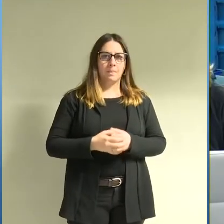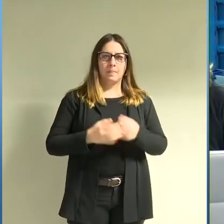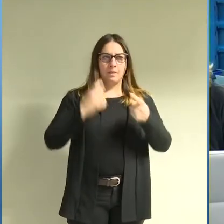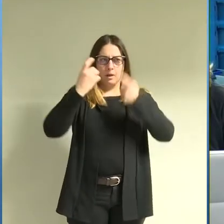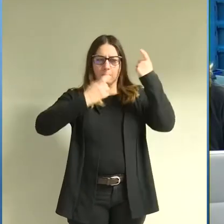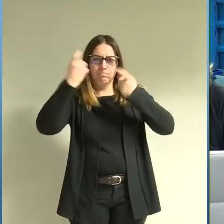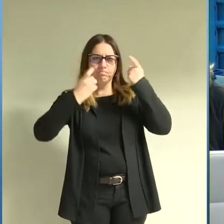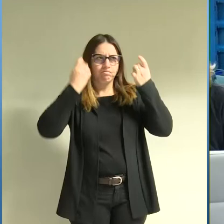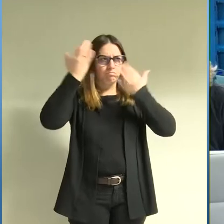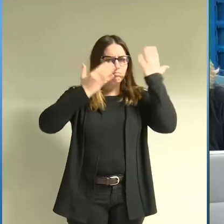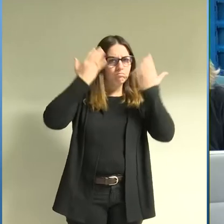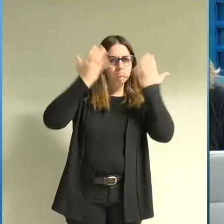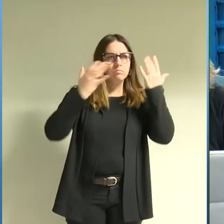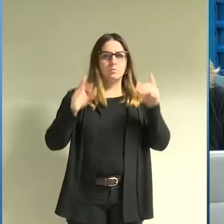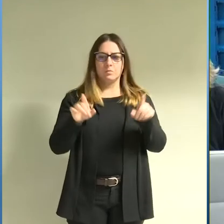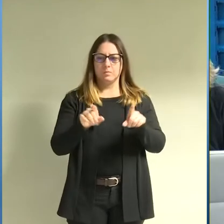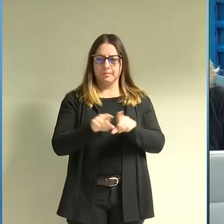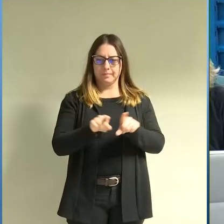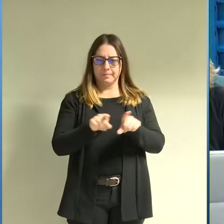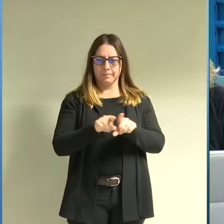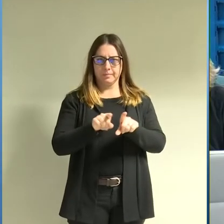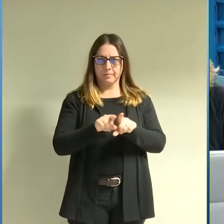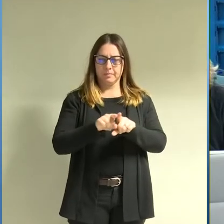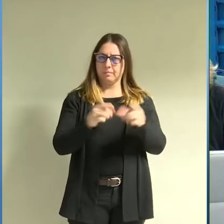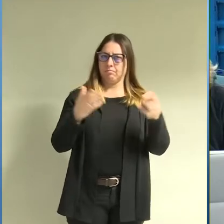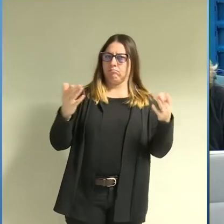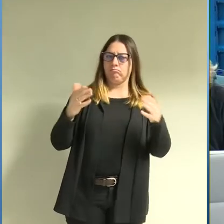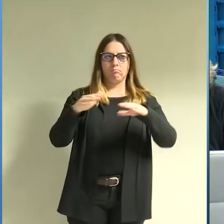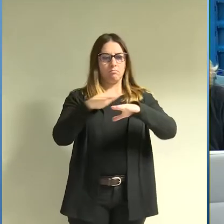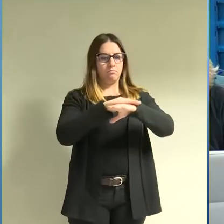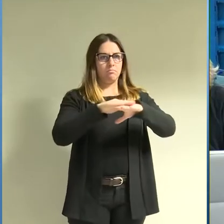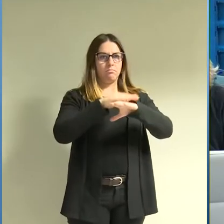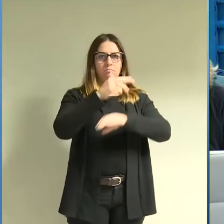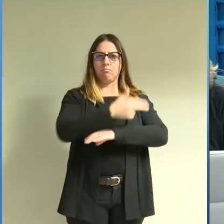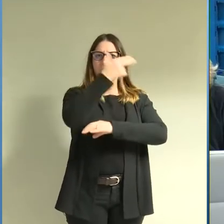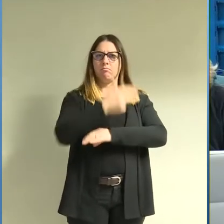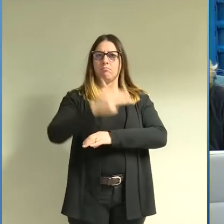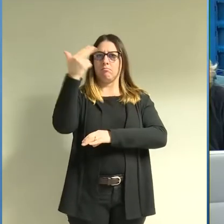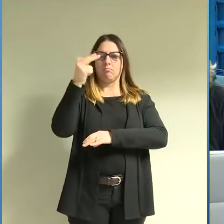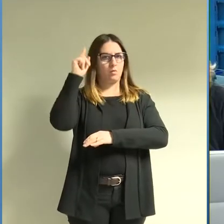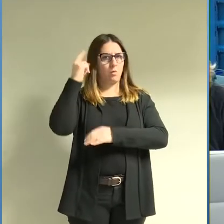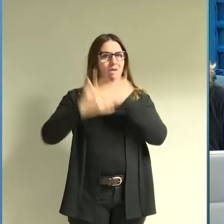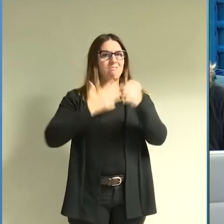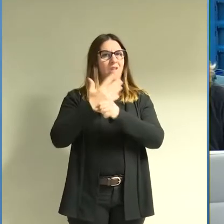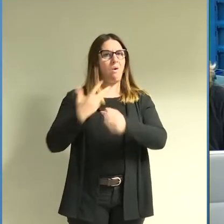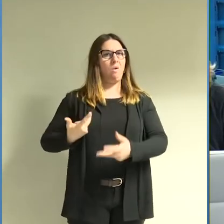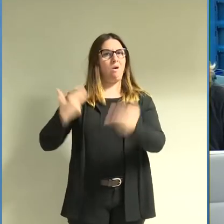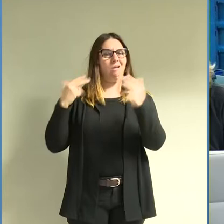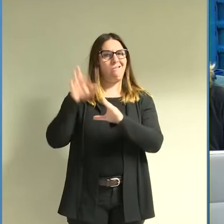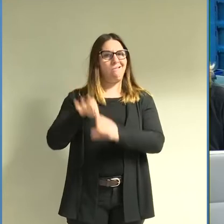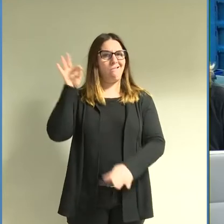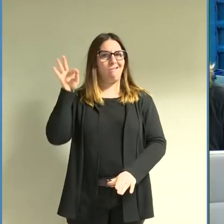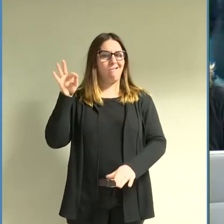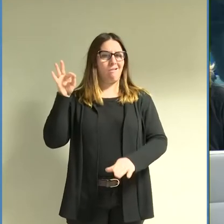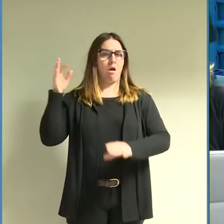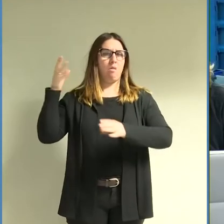qui sont aussi sur la politique nationale puisque ce quinquennat a connu de nombreuses déficiences